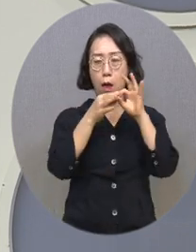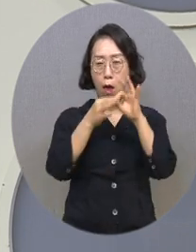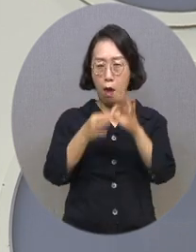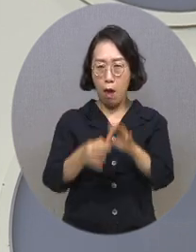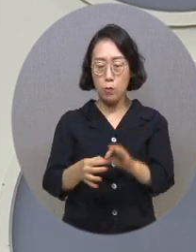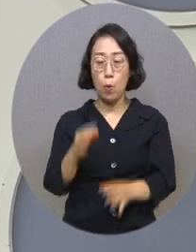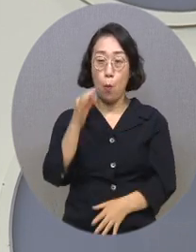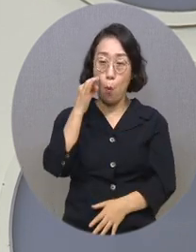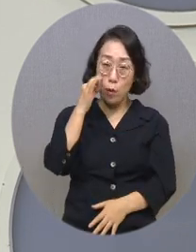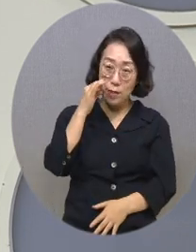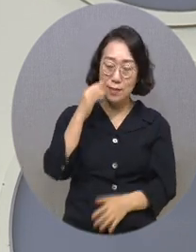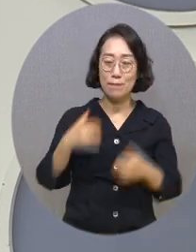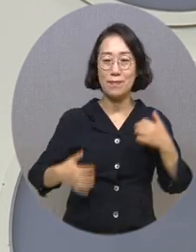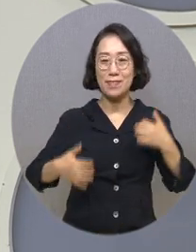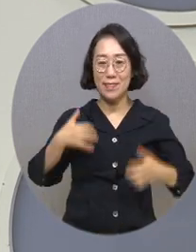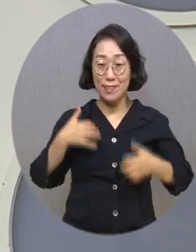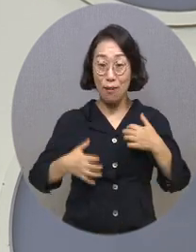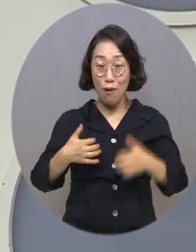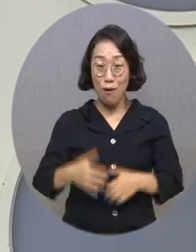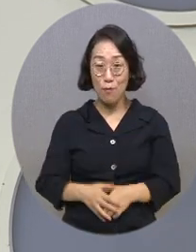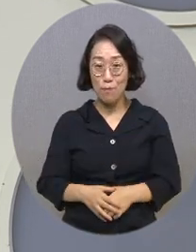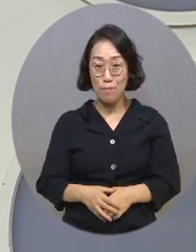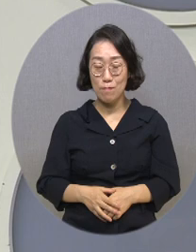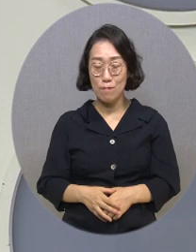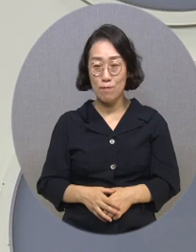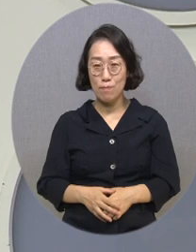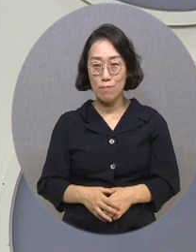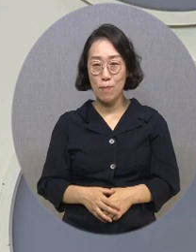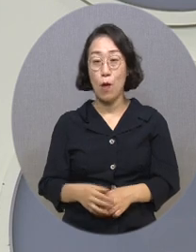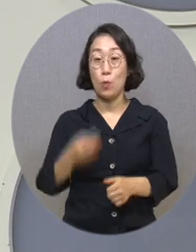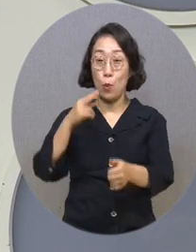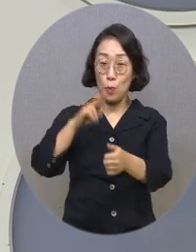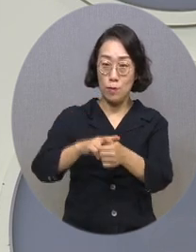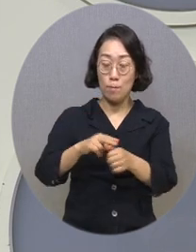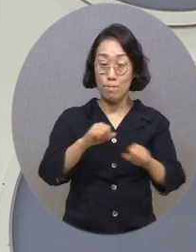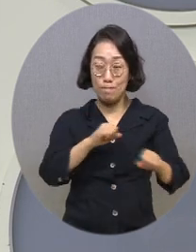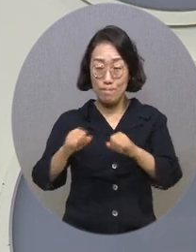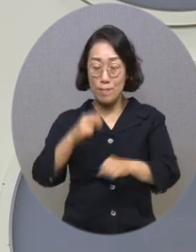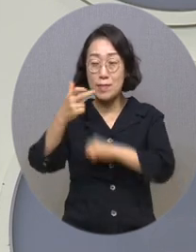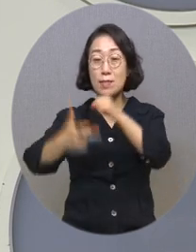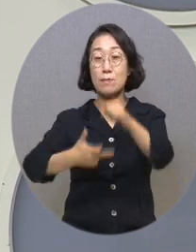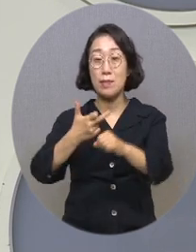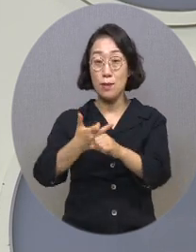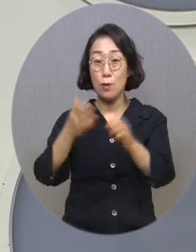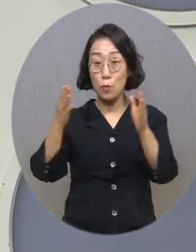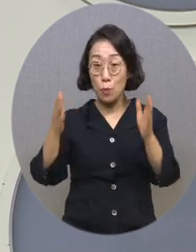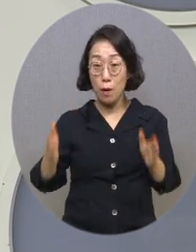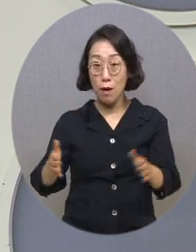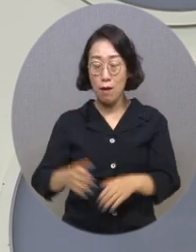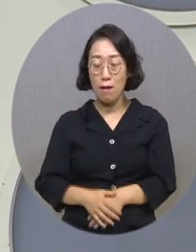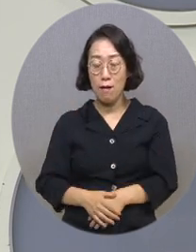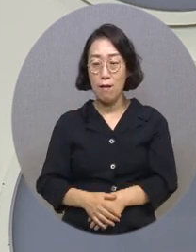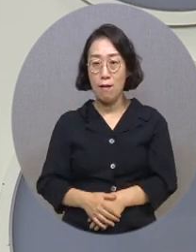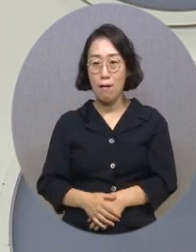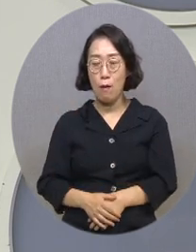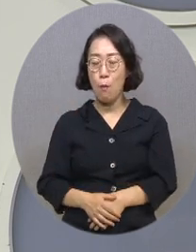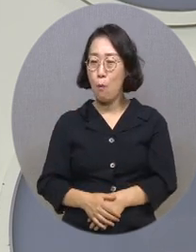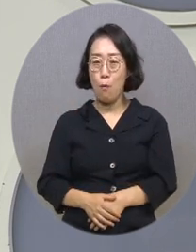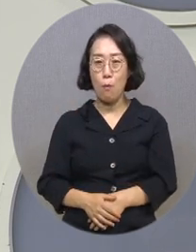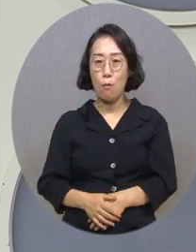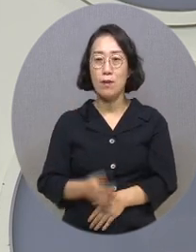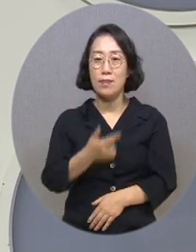거기에 호기심과 즐거움을 갖고 이렇게 도전하다 보니까 17년이 흐르니까 나에게 생각지도 않은